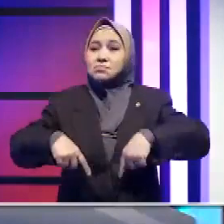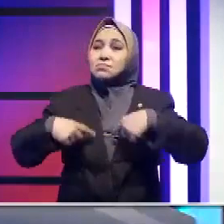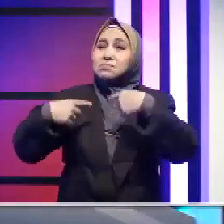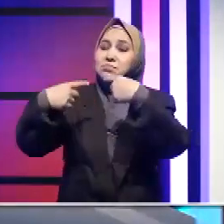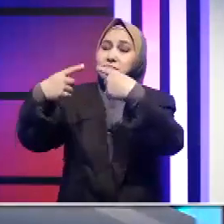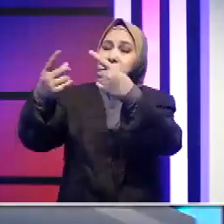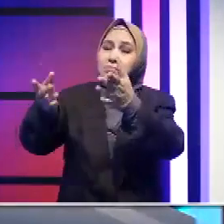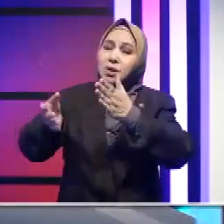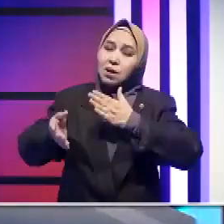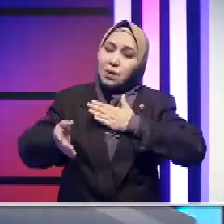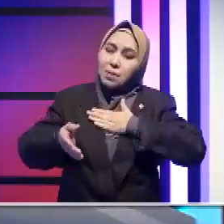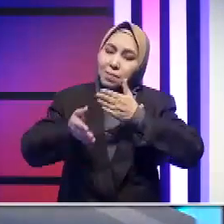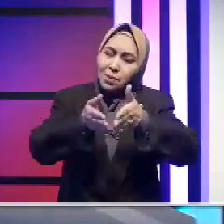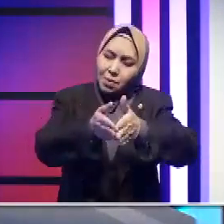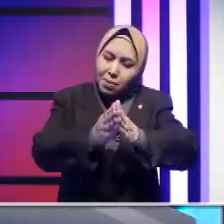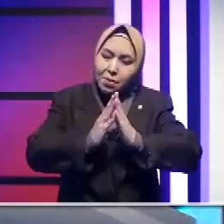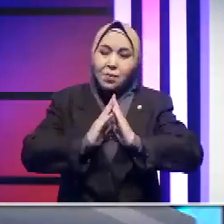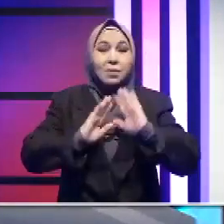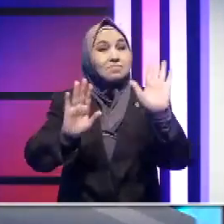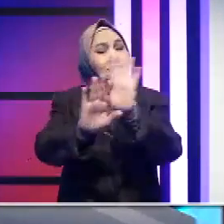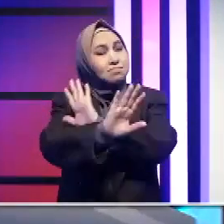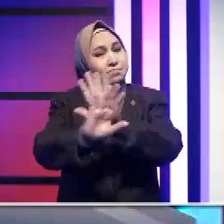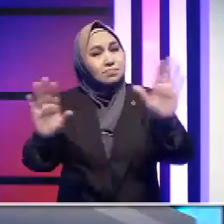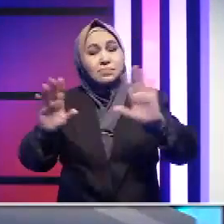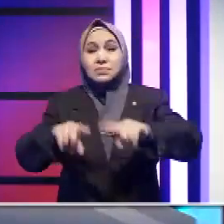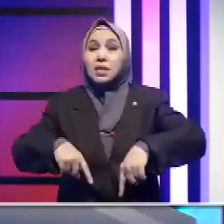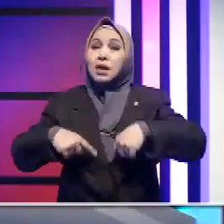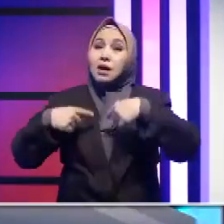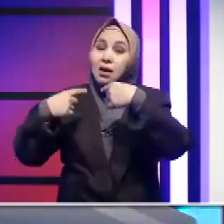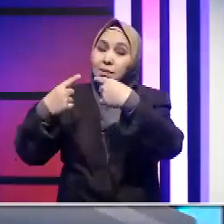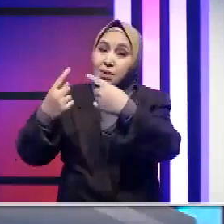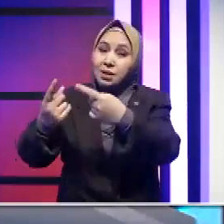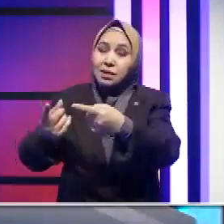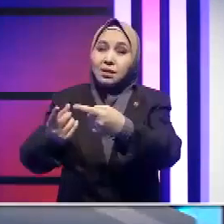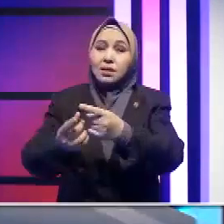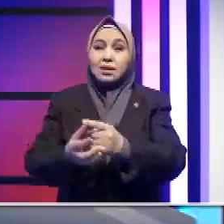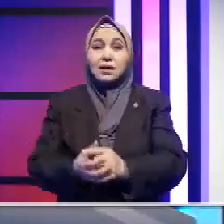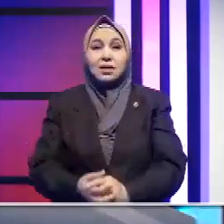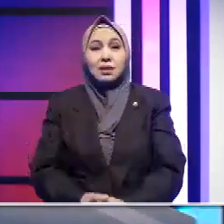ku mohon usah pergi